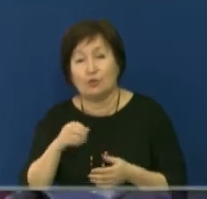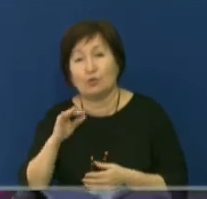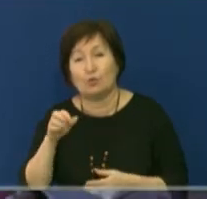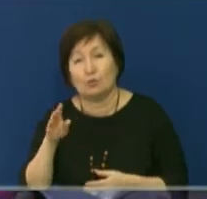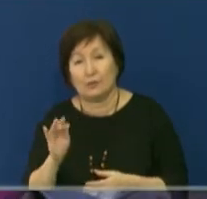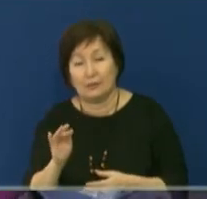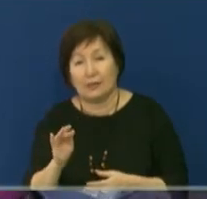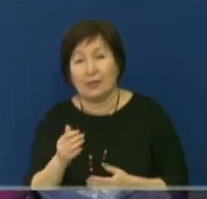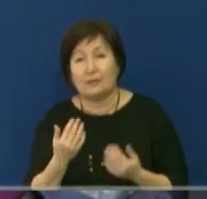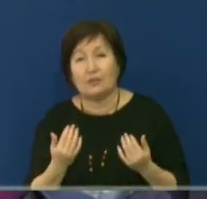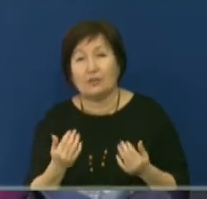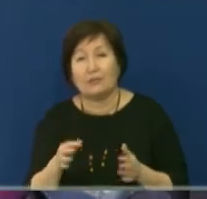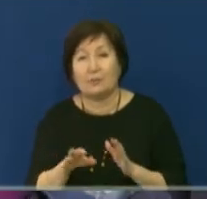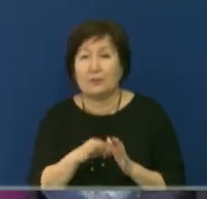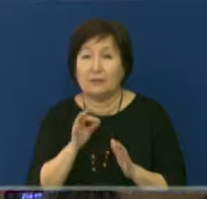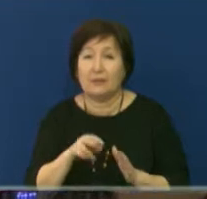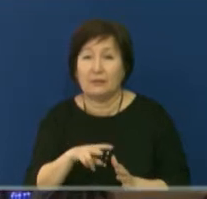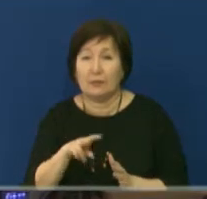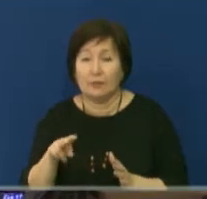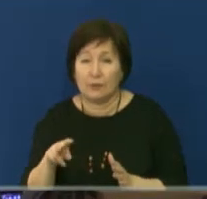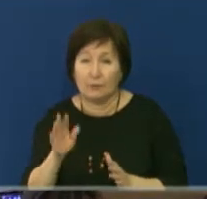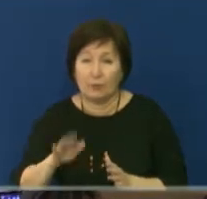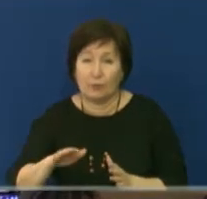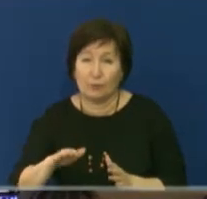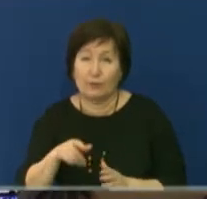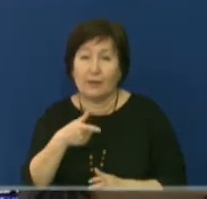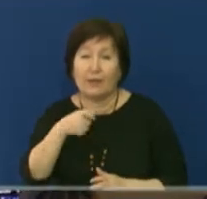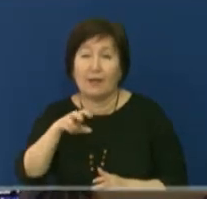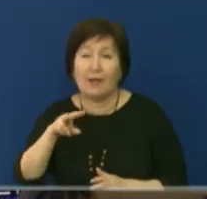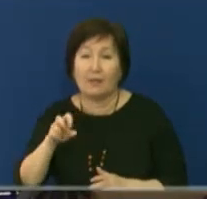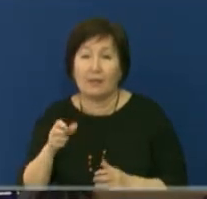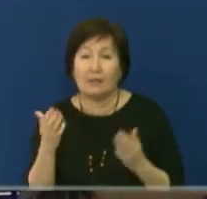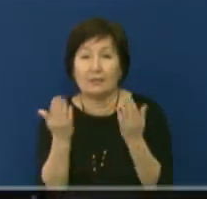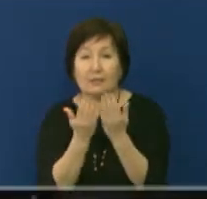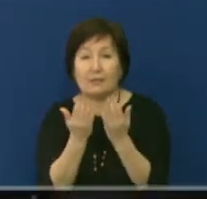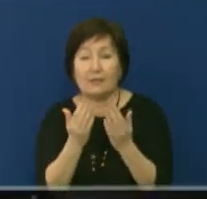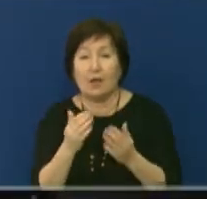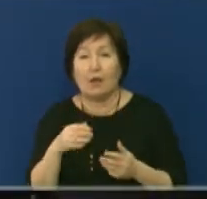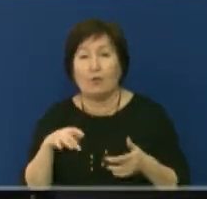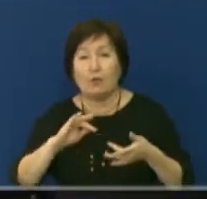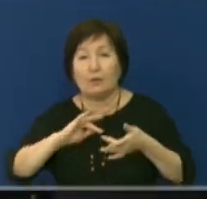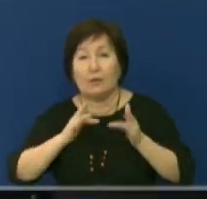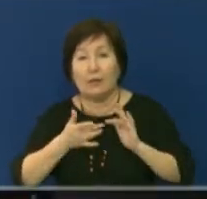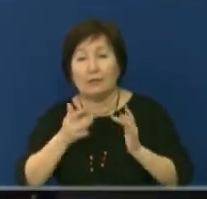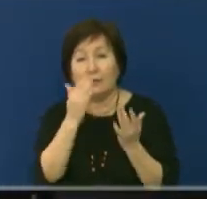лауреатов, после чего состоится гала-концерт в онлайн-режиме. Талшу Шакартхан, Диана Тулеу, Ежан